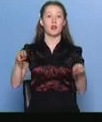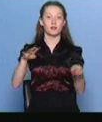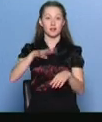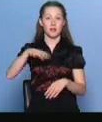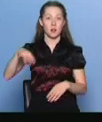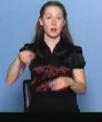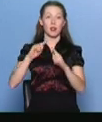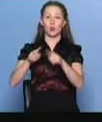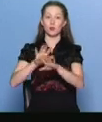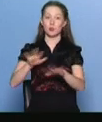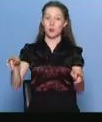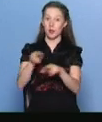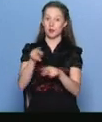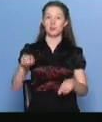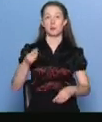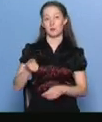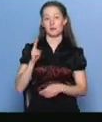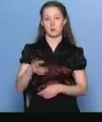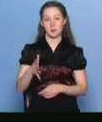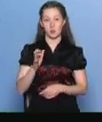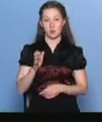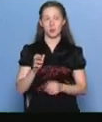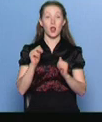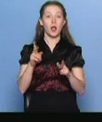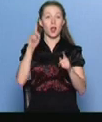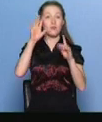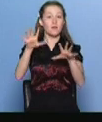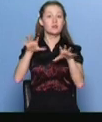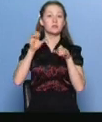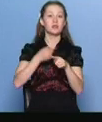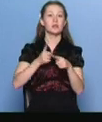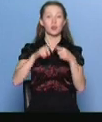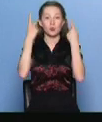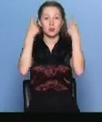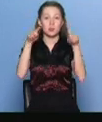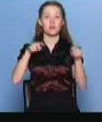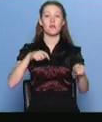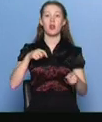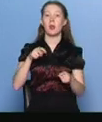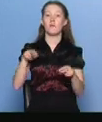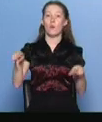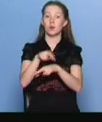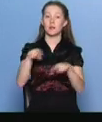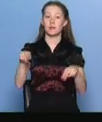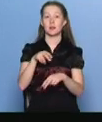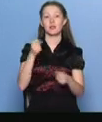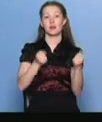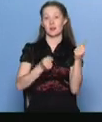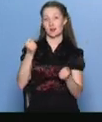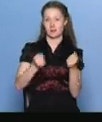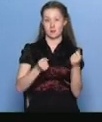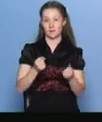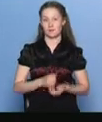пешеходу, заплати 2500 рублей. Как восприняли эту инициативу водители и пешеходы, узнал Роман